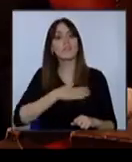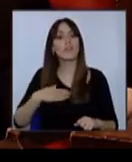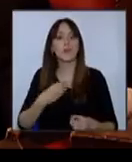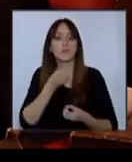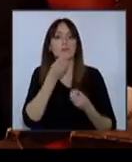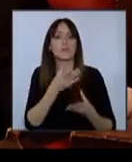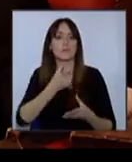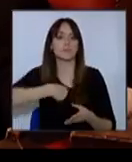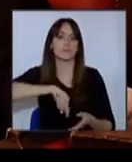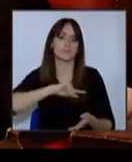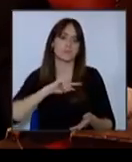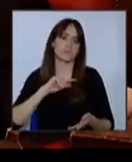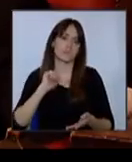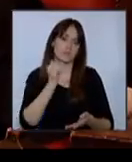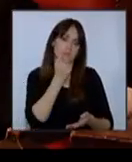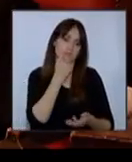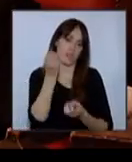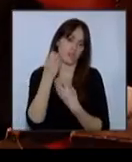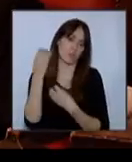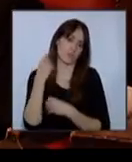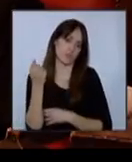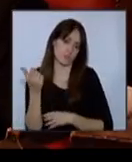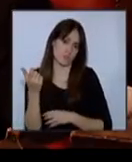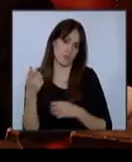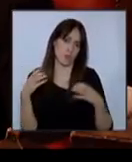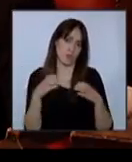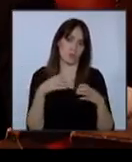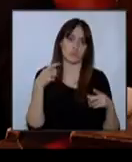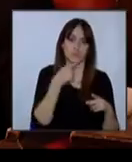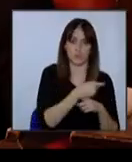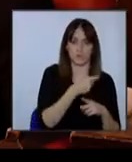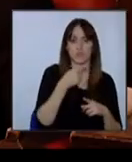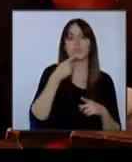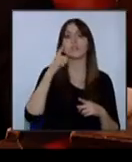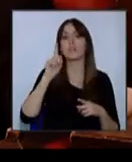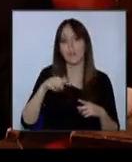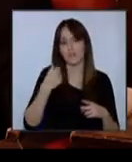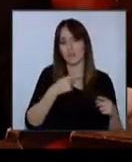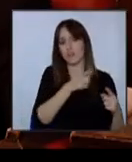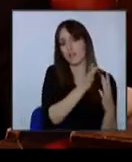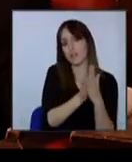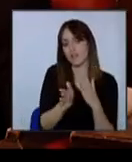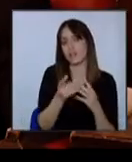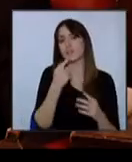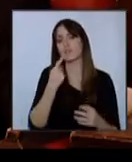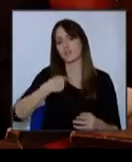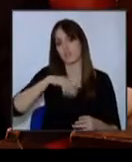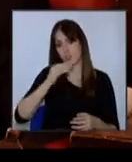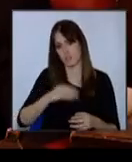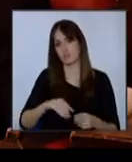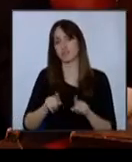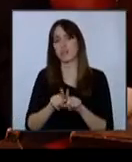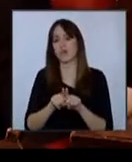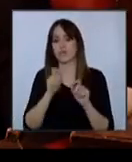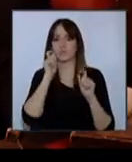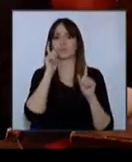nostra queixa per la poca informació que se'ns ha donat als grups de l'oposició. I tal com aquí ha avançat algun altre grup, una vegada més, hem de